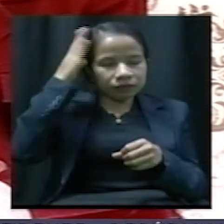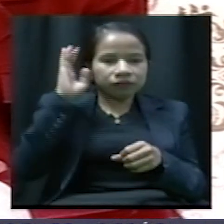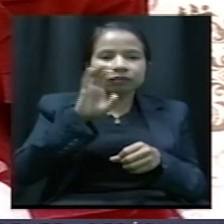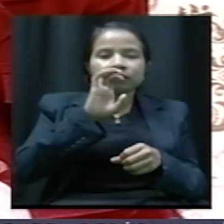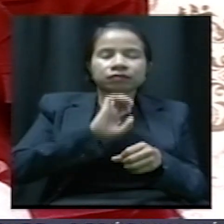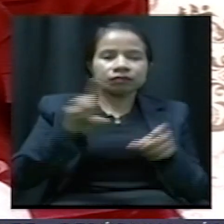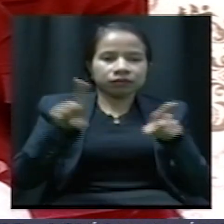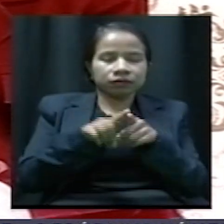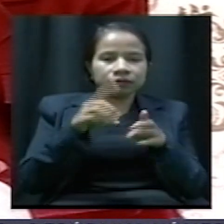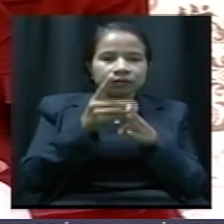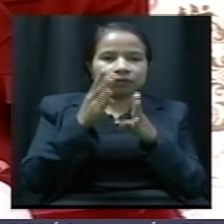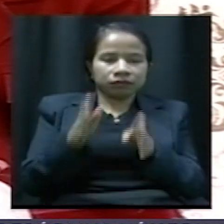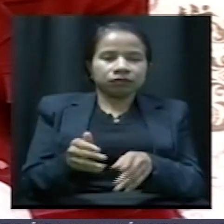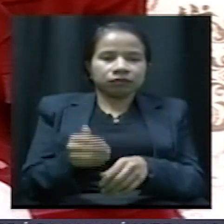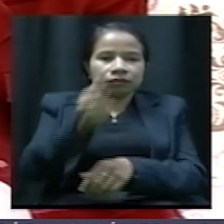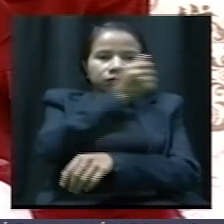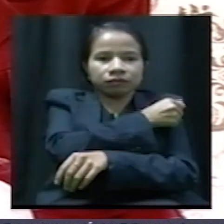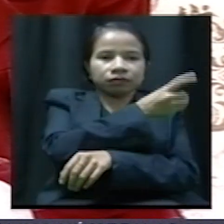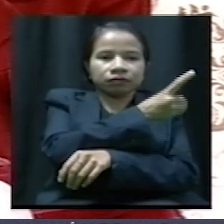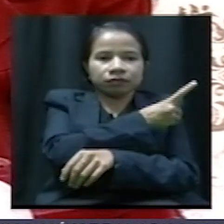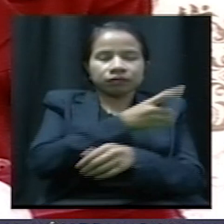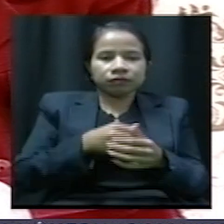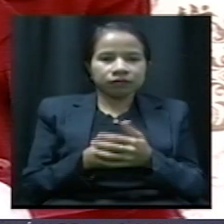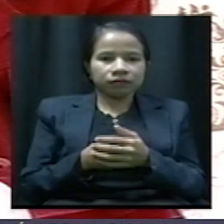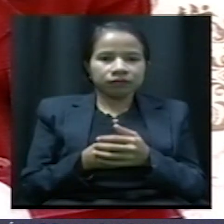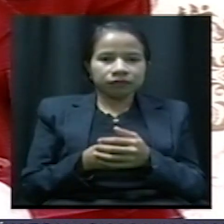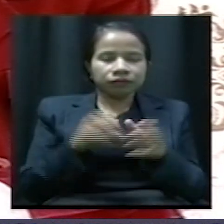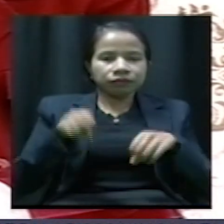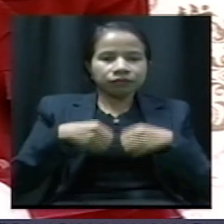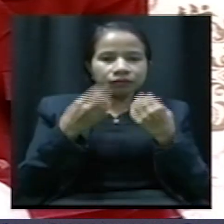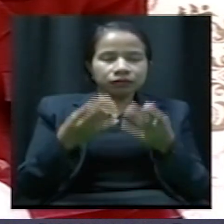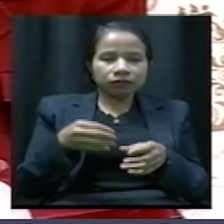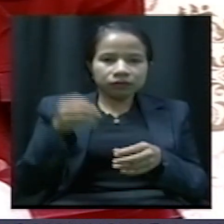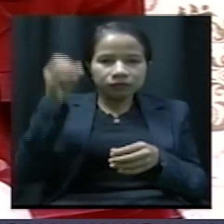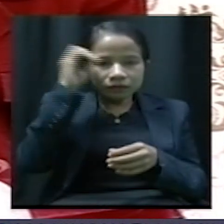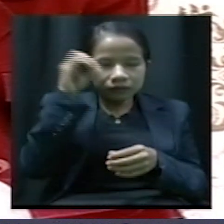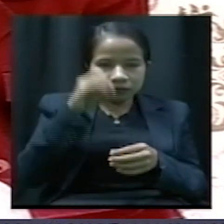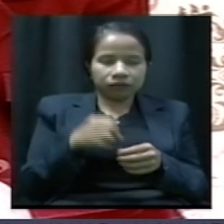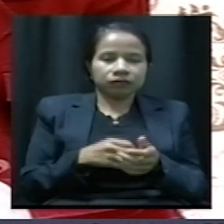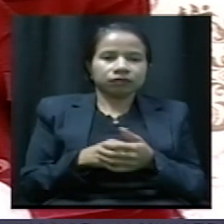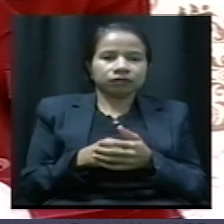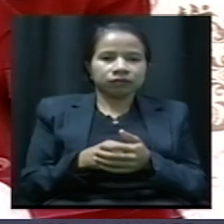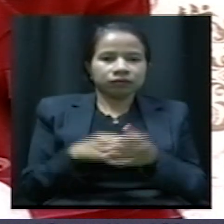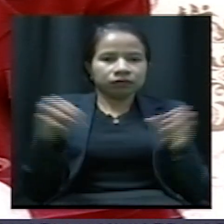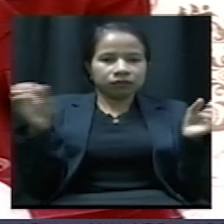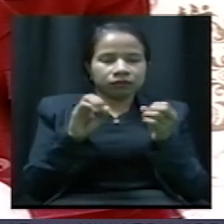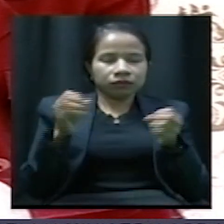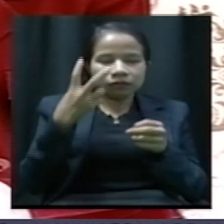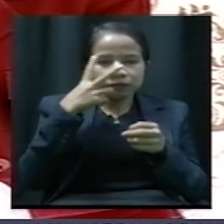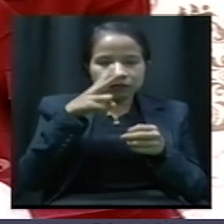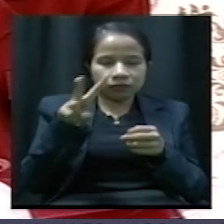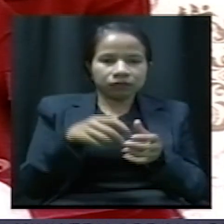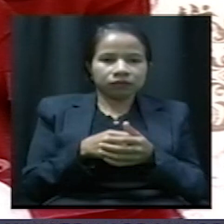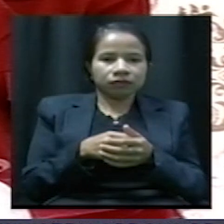Silva hanesang direktor eksekutif ba Sound Deficiency Timor Leste o insight ta bot ino observasaun durante ne laos det